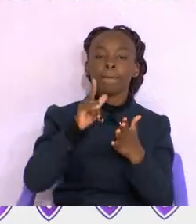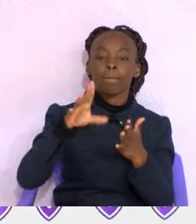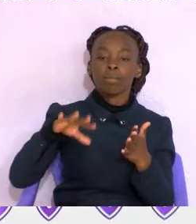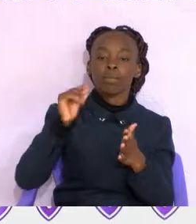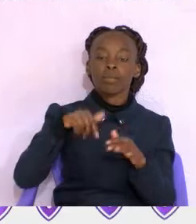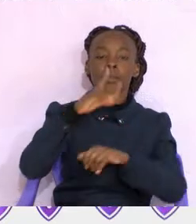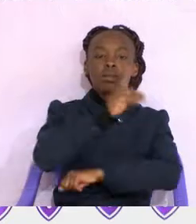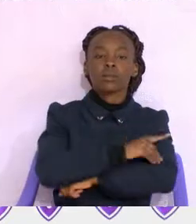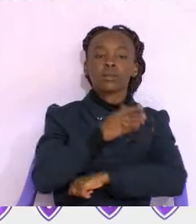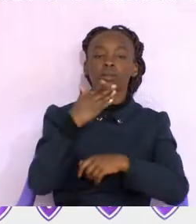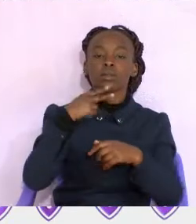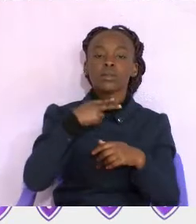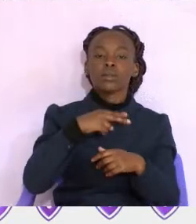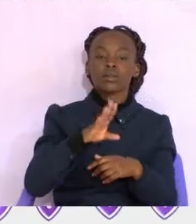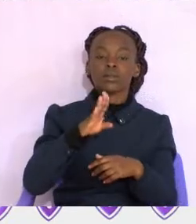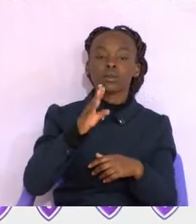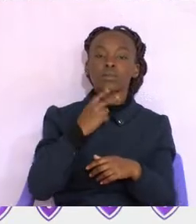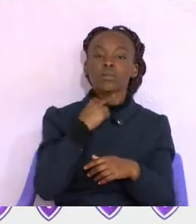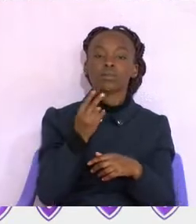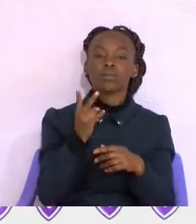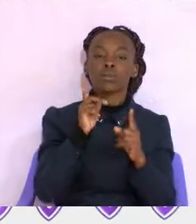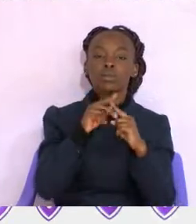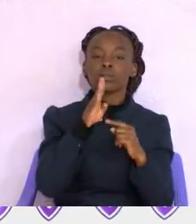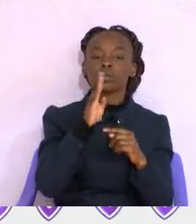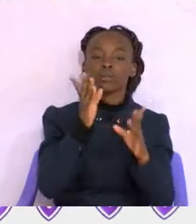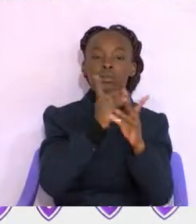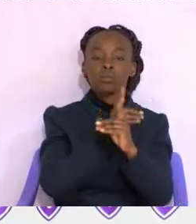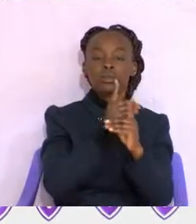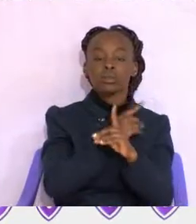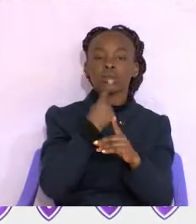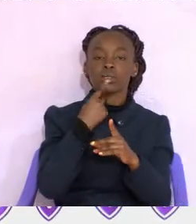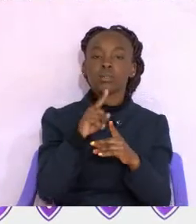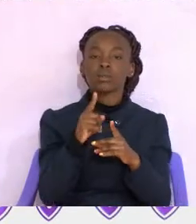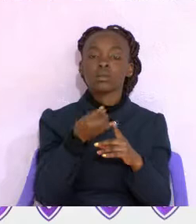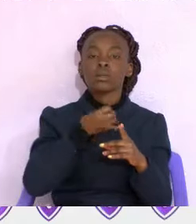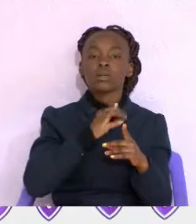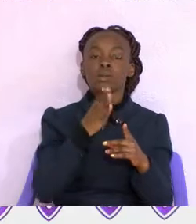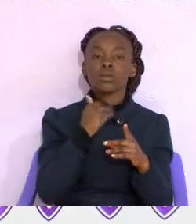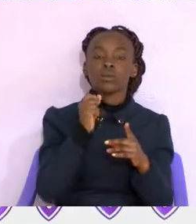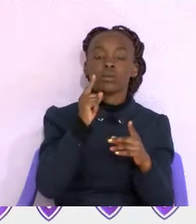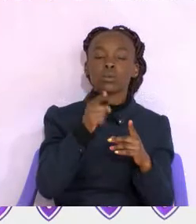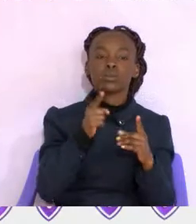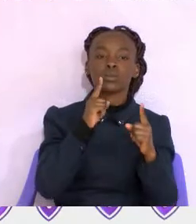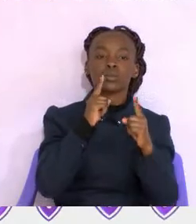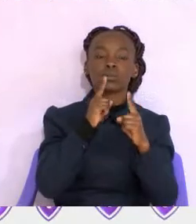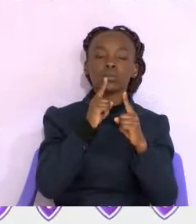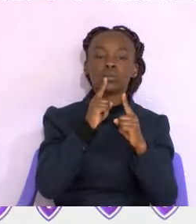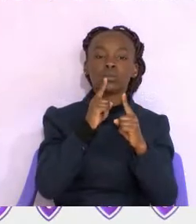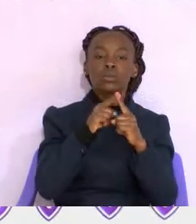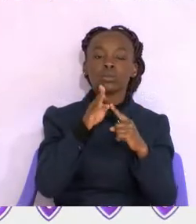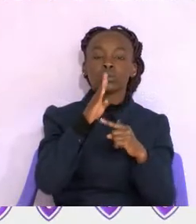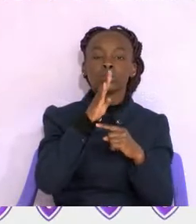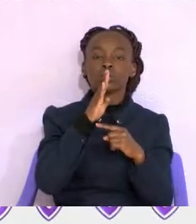tofauti. Akasema I believe. Anasema mimi ninataka muwe na ile ushujaa.